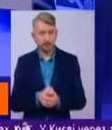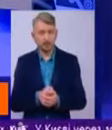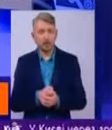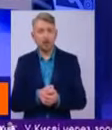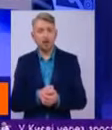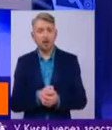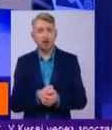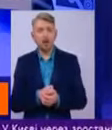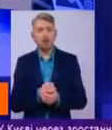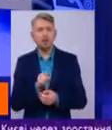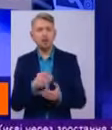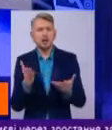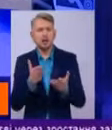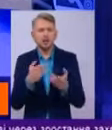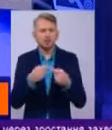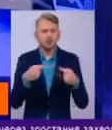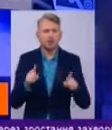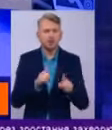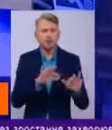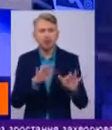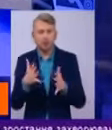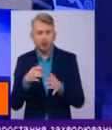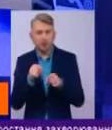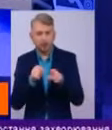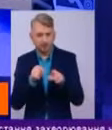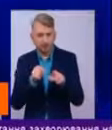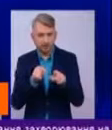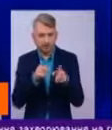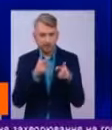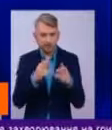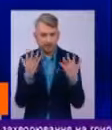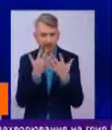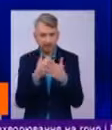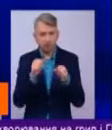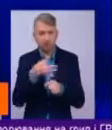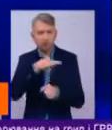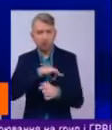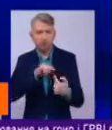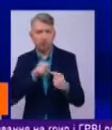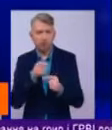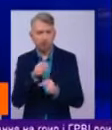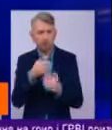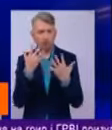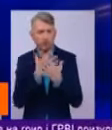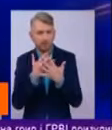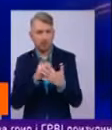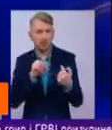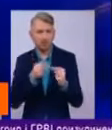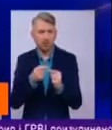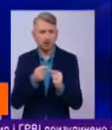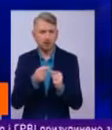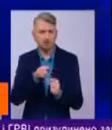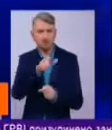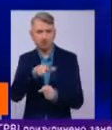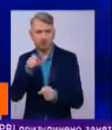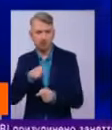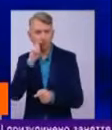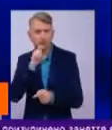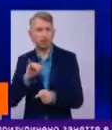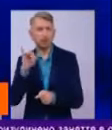ті якісь штучки, які трапляються в тізері, використовуватися проти цього фільму і проти певних персонажів української